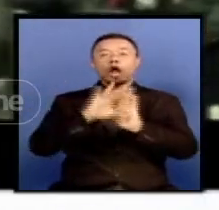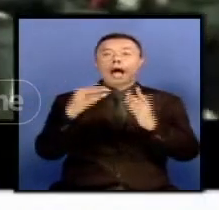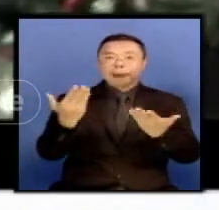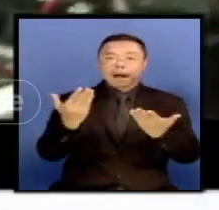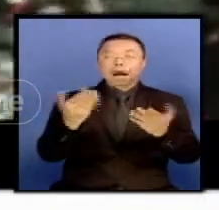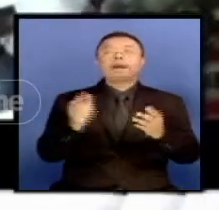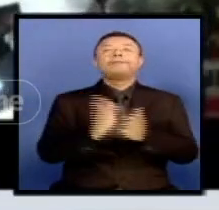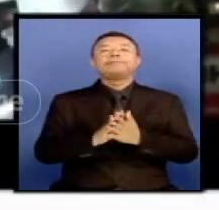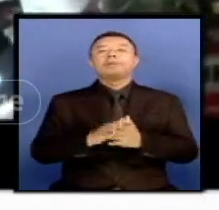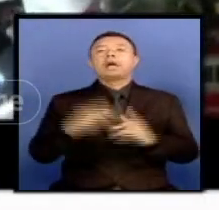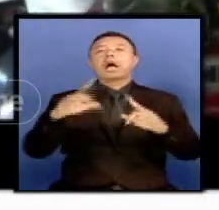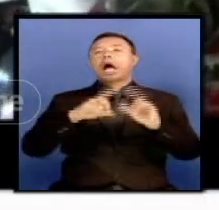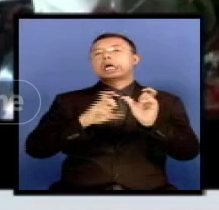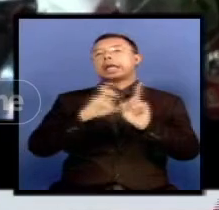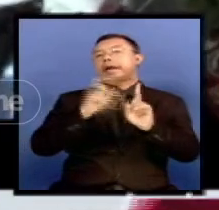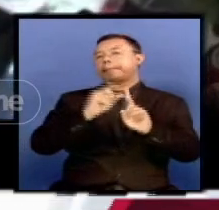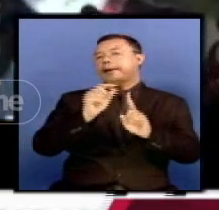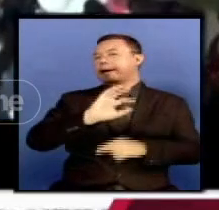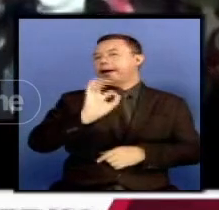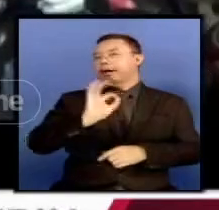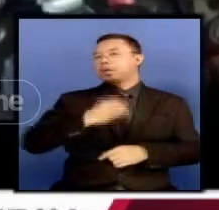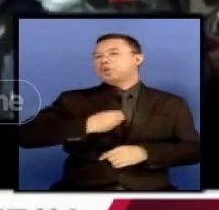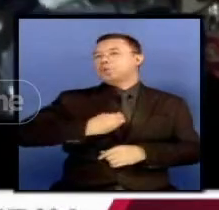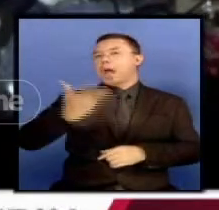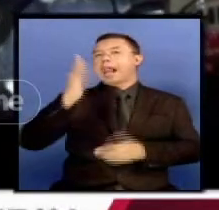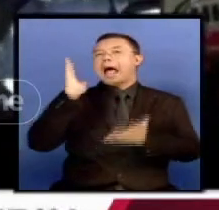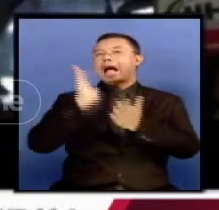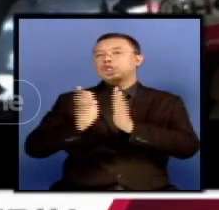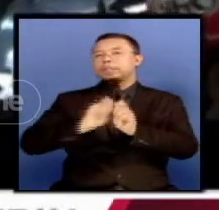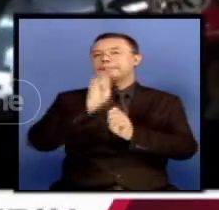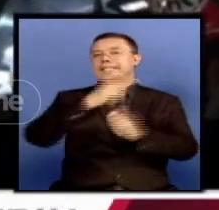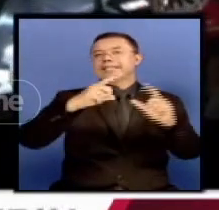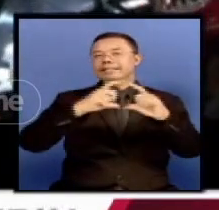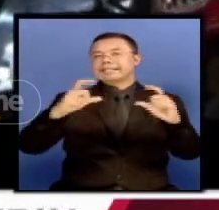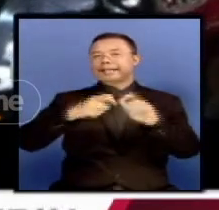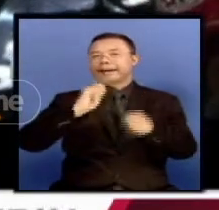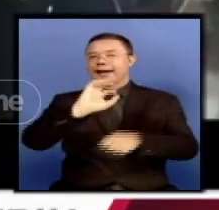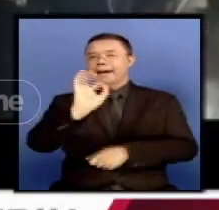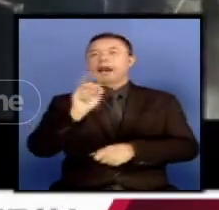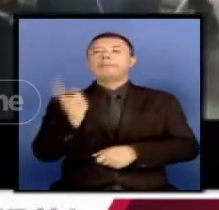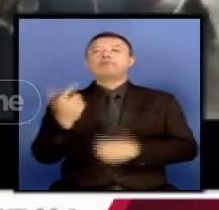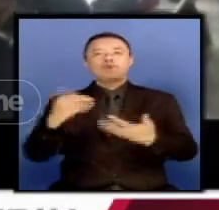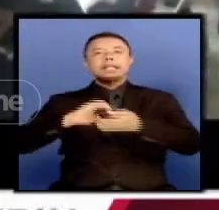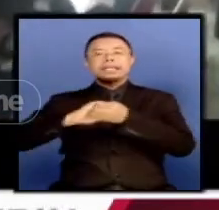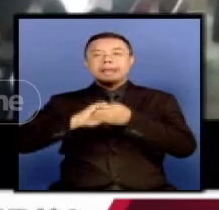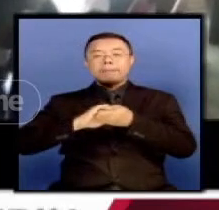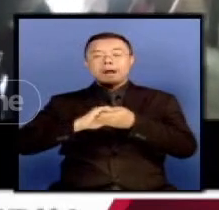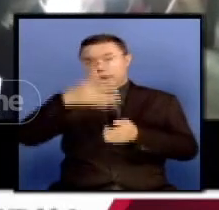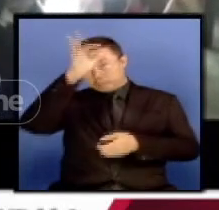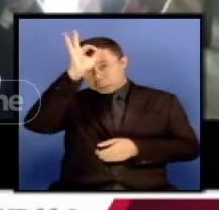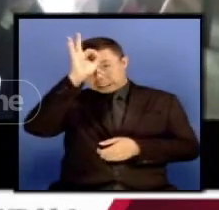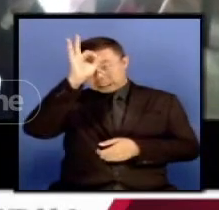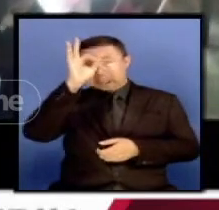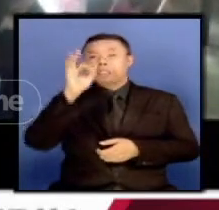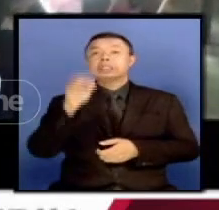pihak ASDP tidak menjual tiket di sekitar pelabuhan, di mana pihak ASDP bekerja sama dengan para kepolisian dan stakeholder